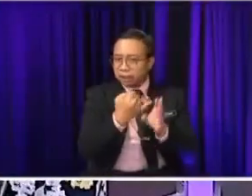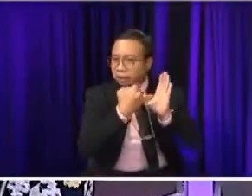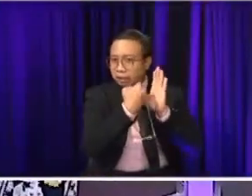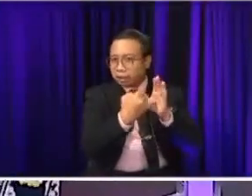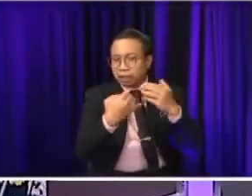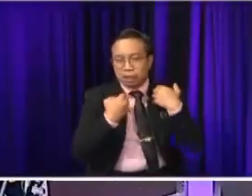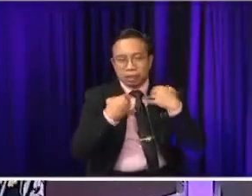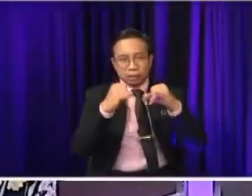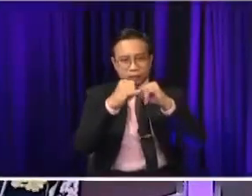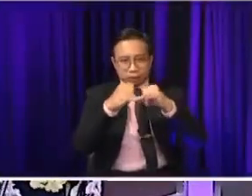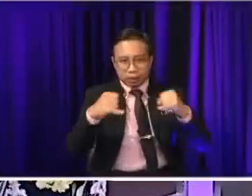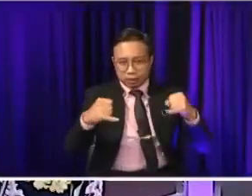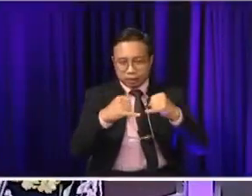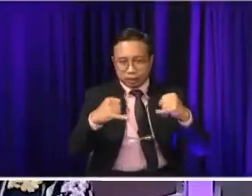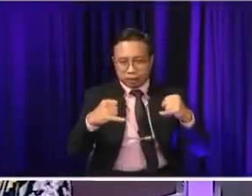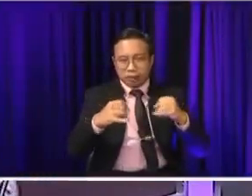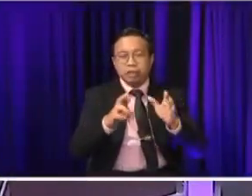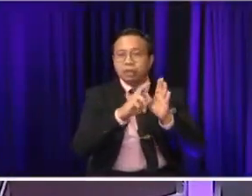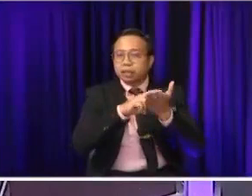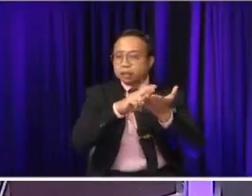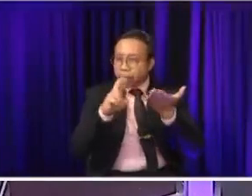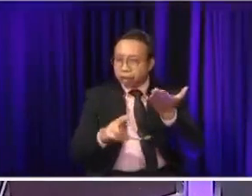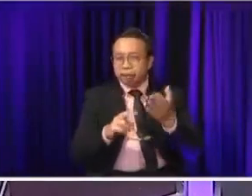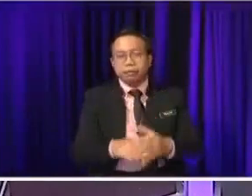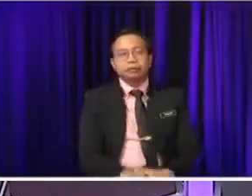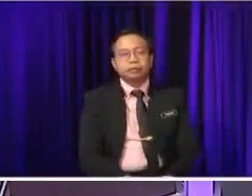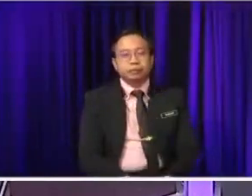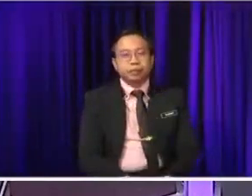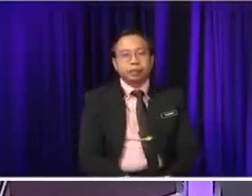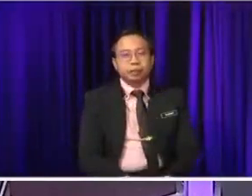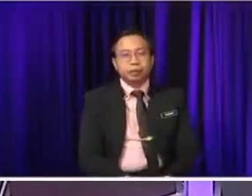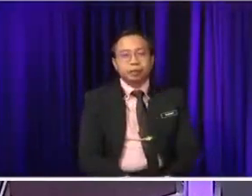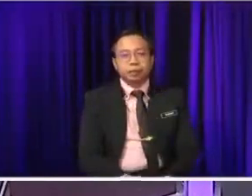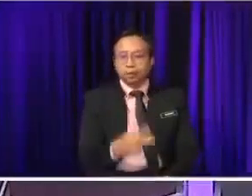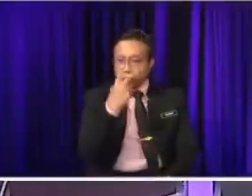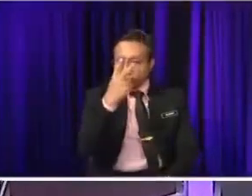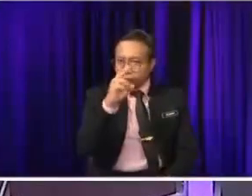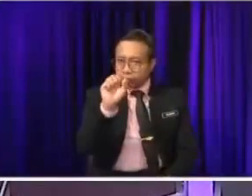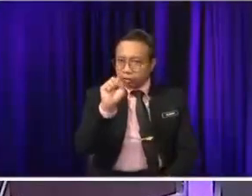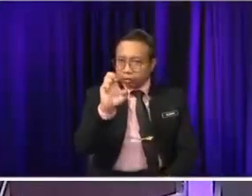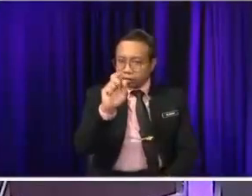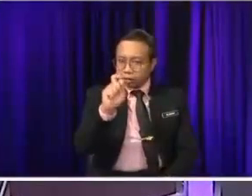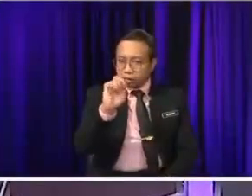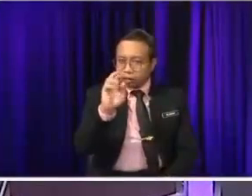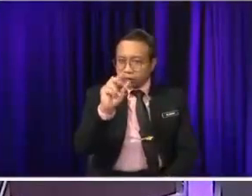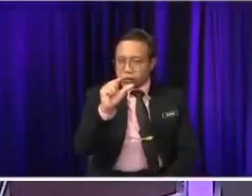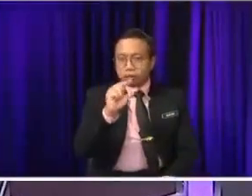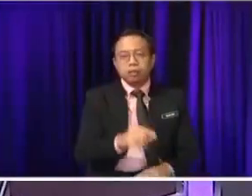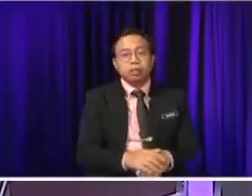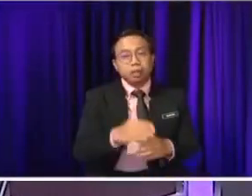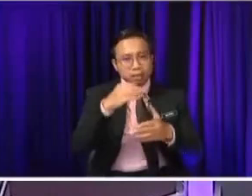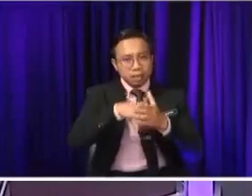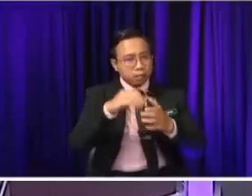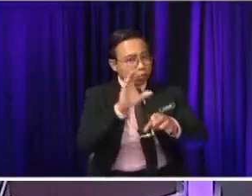setrikaan dan juga resolusi yang rendah kalau tadi Kalau yang ini Untuk setting eee penetapan dia di dalam